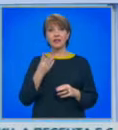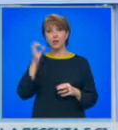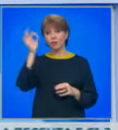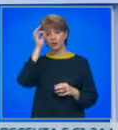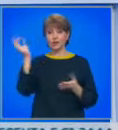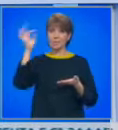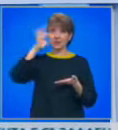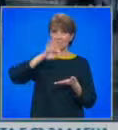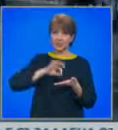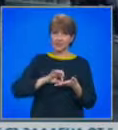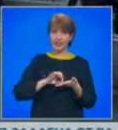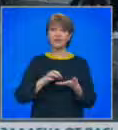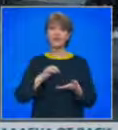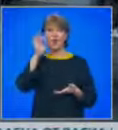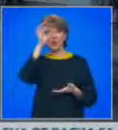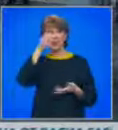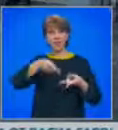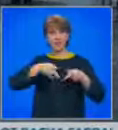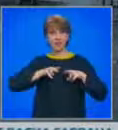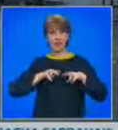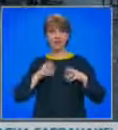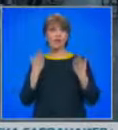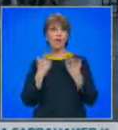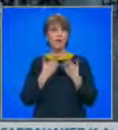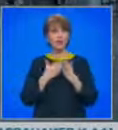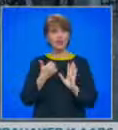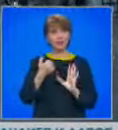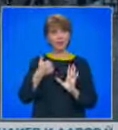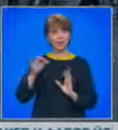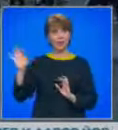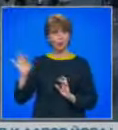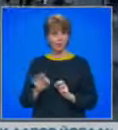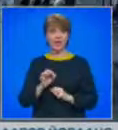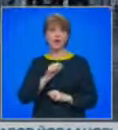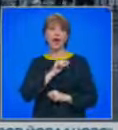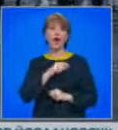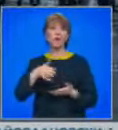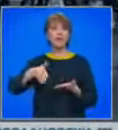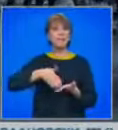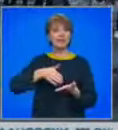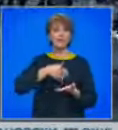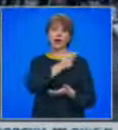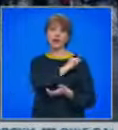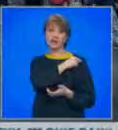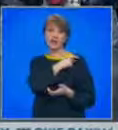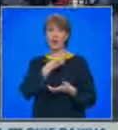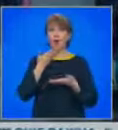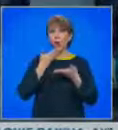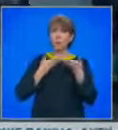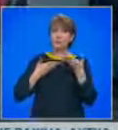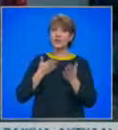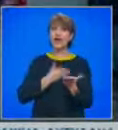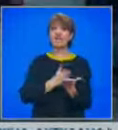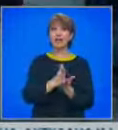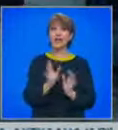обучение. Условието учениците да се върнат в училище е 60% от персонала да е вакциниран. Обсъждан е и вариант за подновяване на